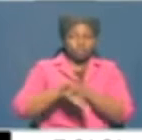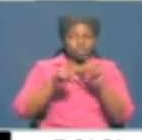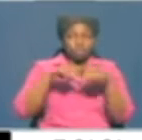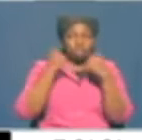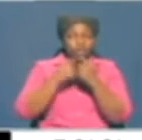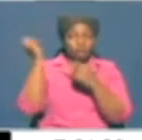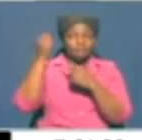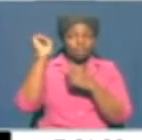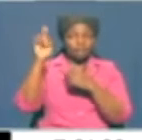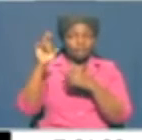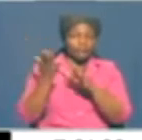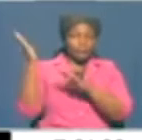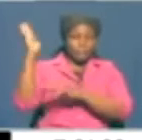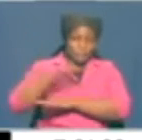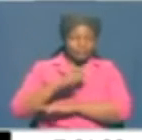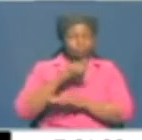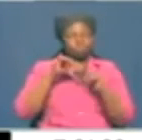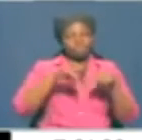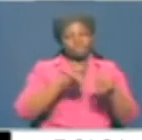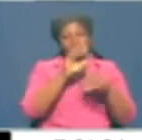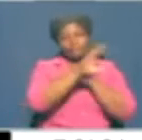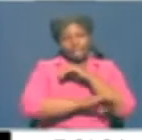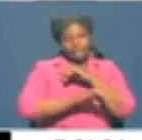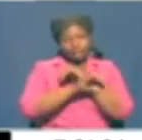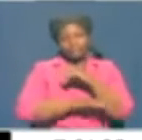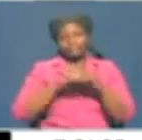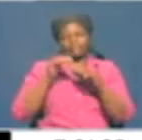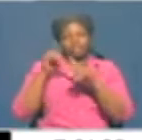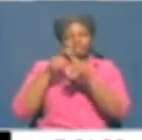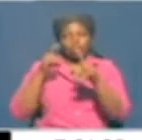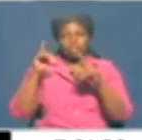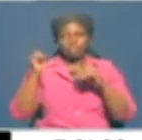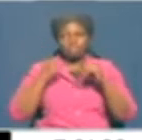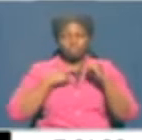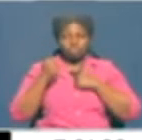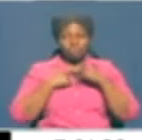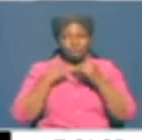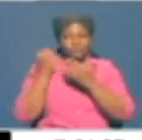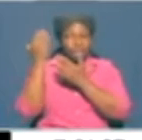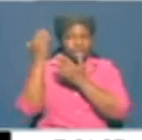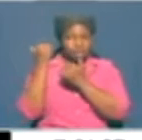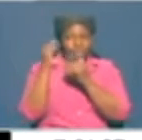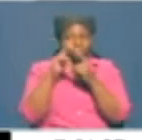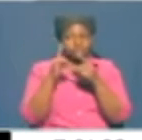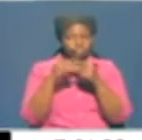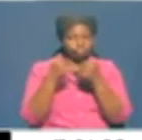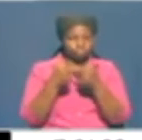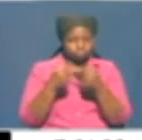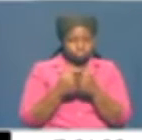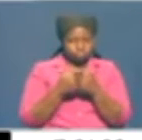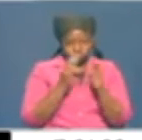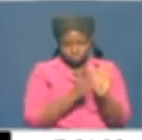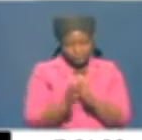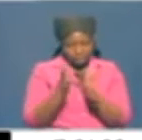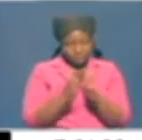humu nchini leo kutoka Kigali, Rwanda, na inatarajiwa kuanza maandalizi ya mchuano wa kufuzu kwa kipute cha kombe la dunia dhidi ya